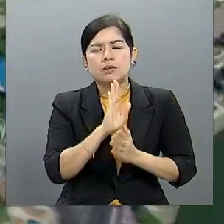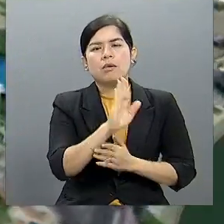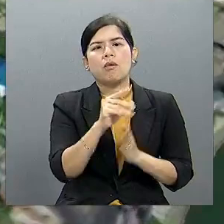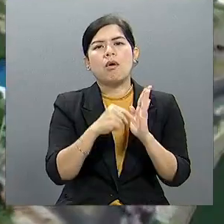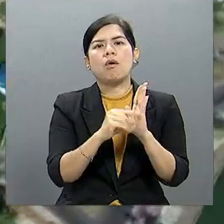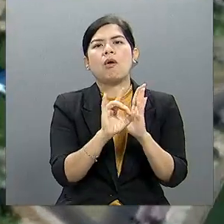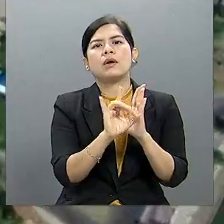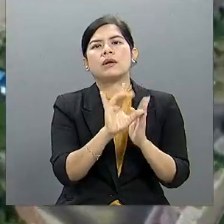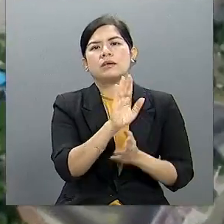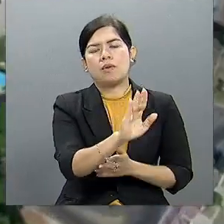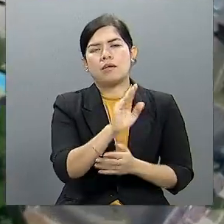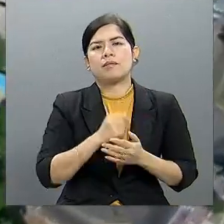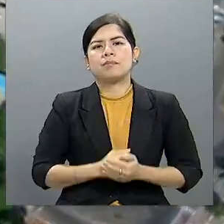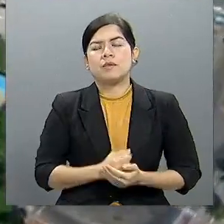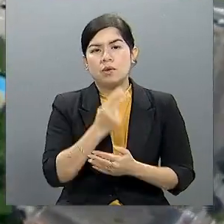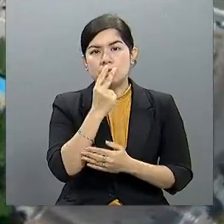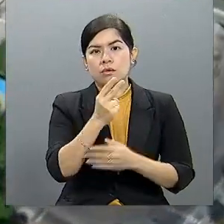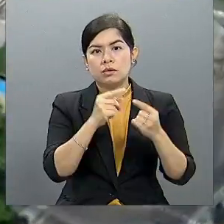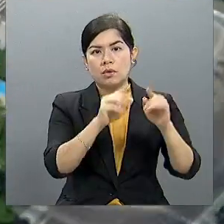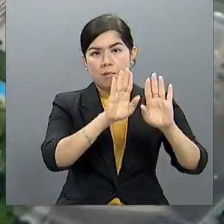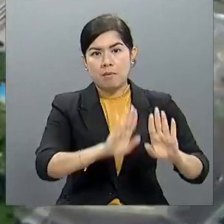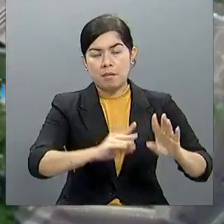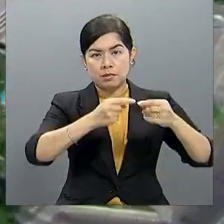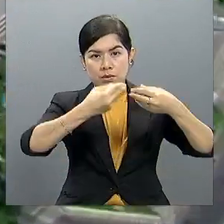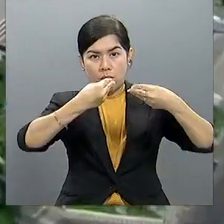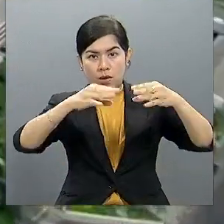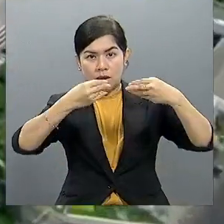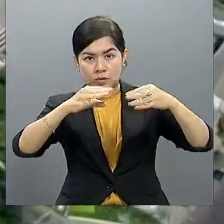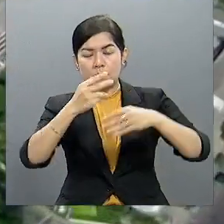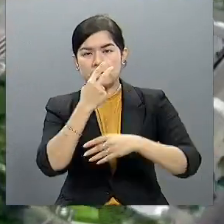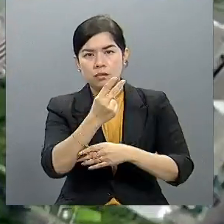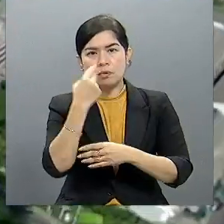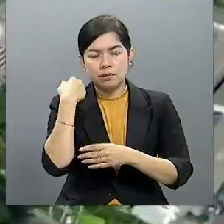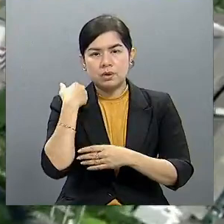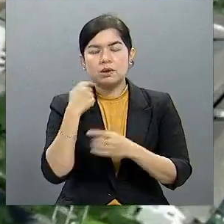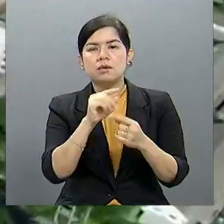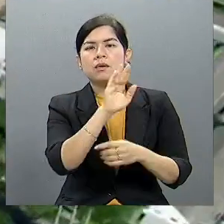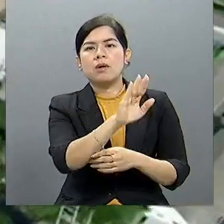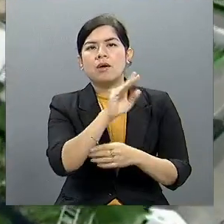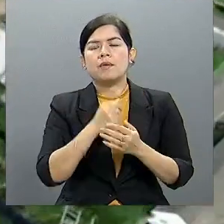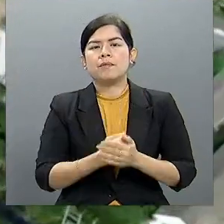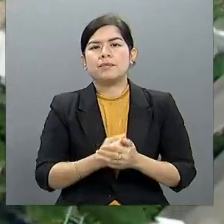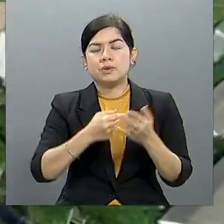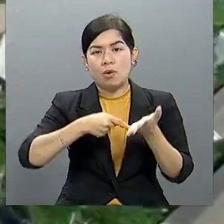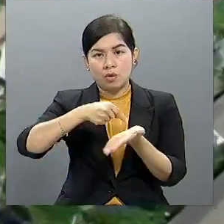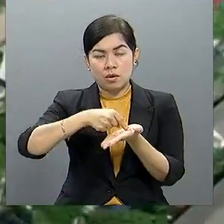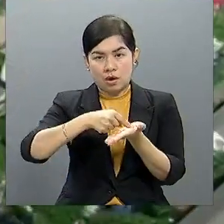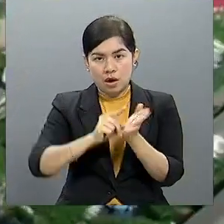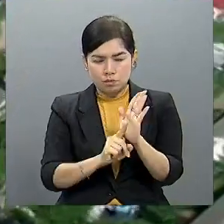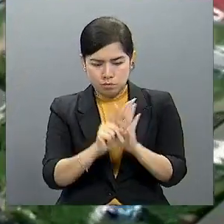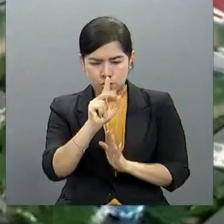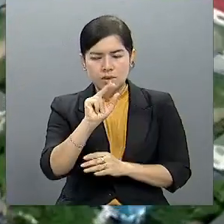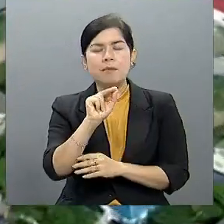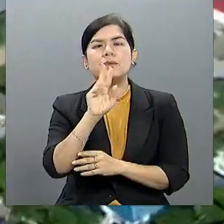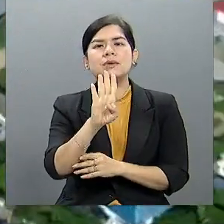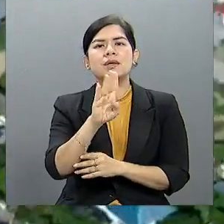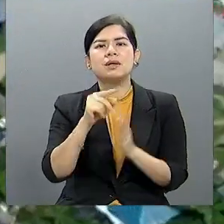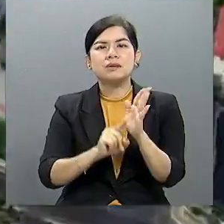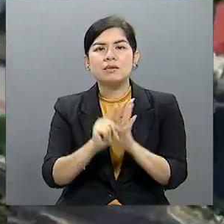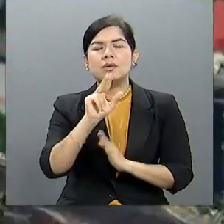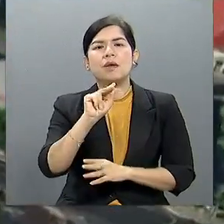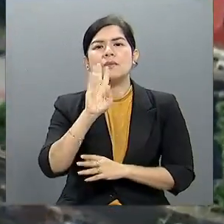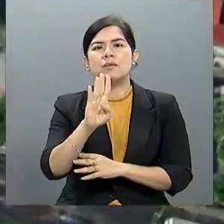บ